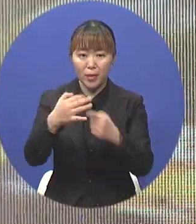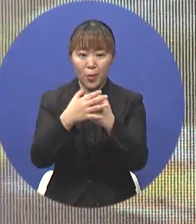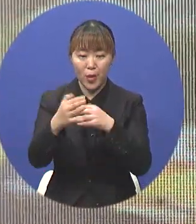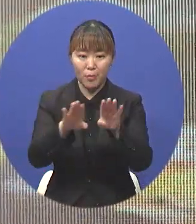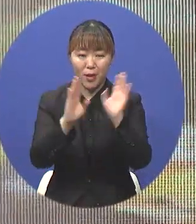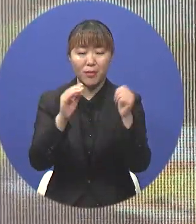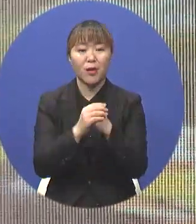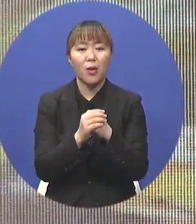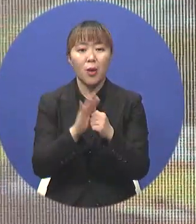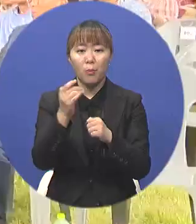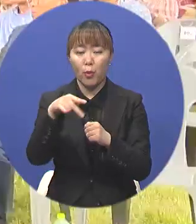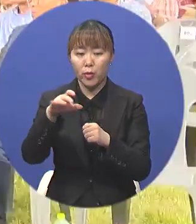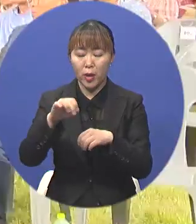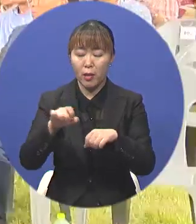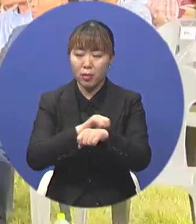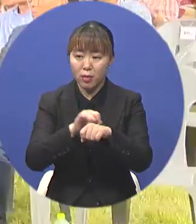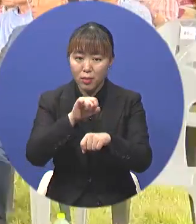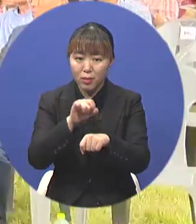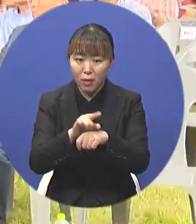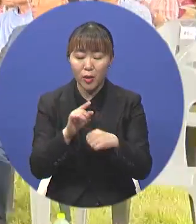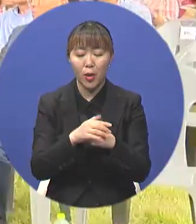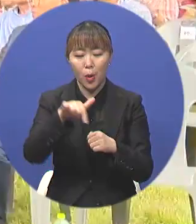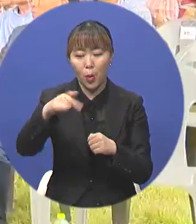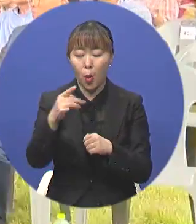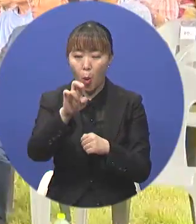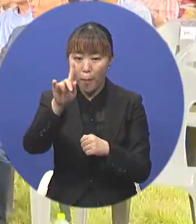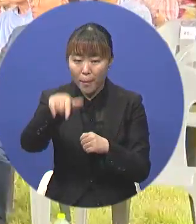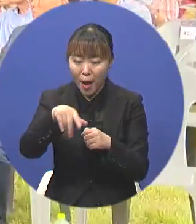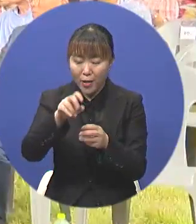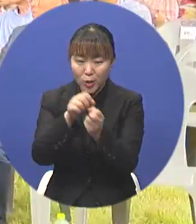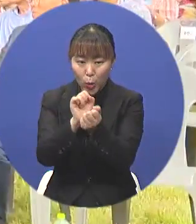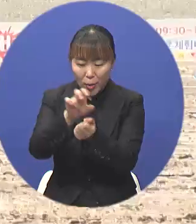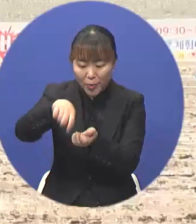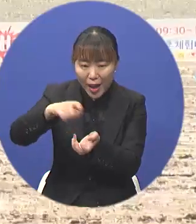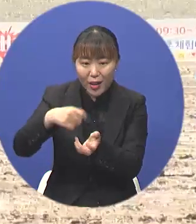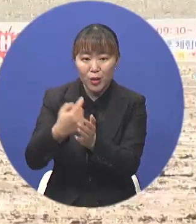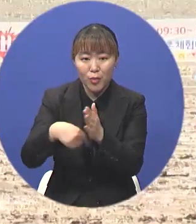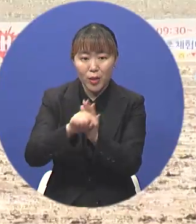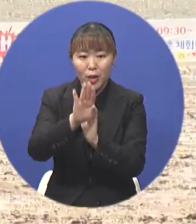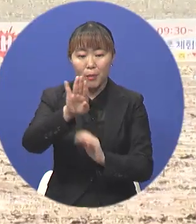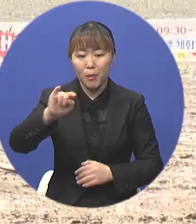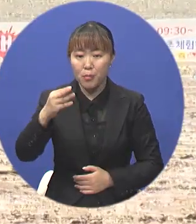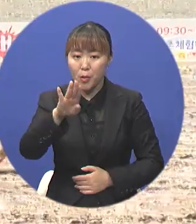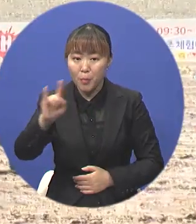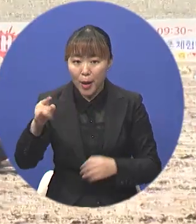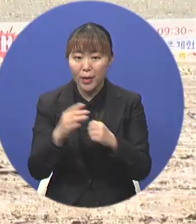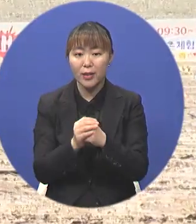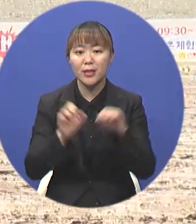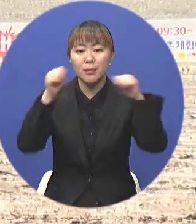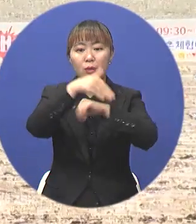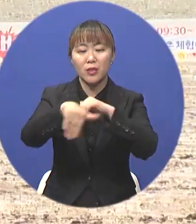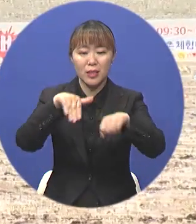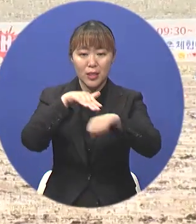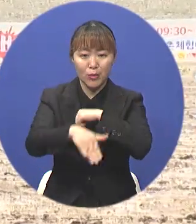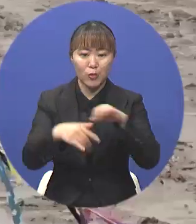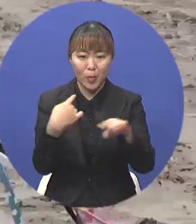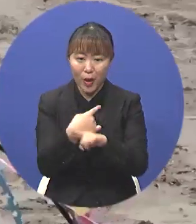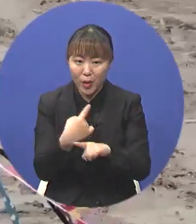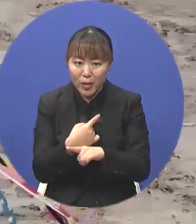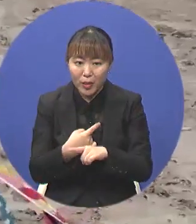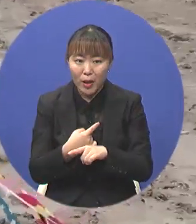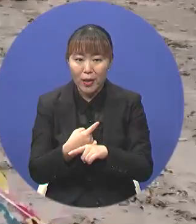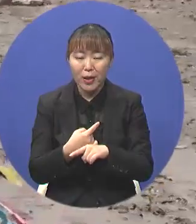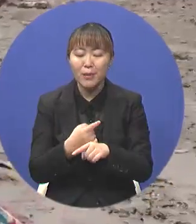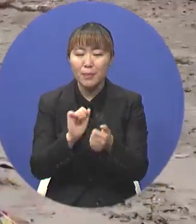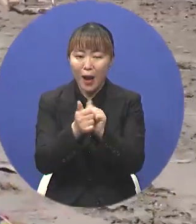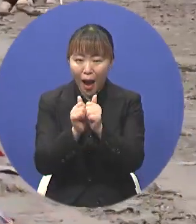대회는 보성의 대표적 특산물인 벌교 꼬막을 캐기 위한 이동수단이었던 뻘배를 레포츠 장비로 개발해 갯벌에서